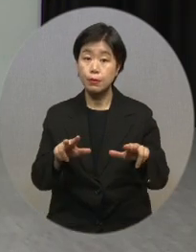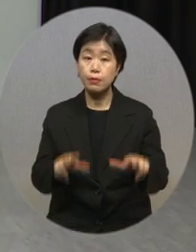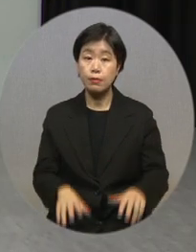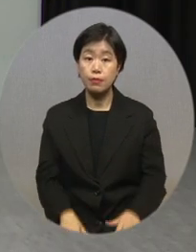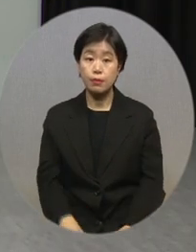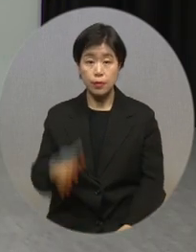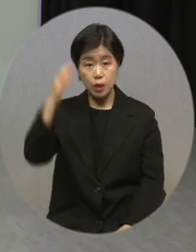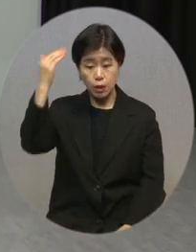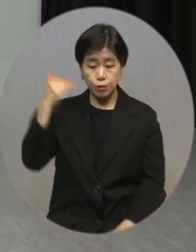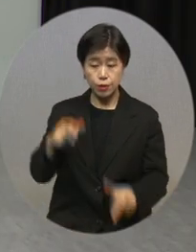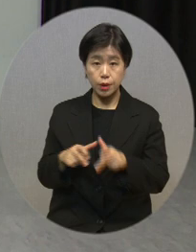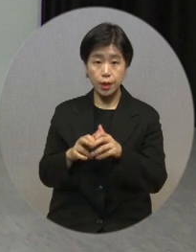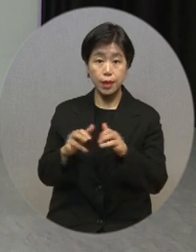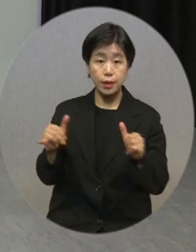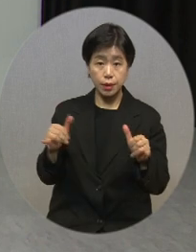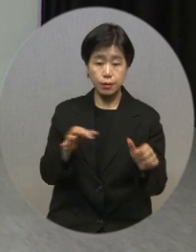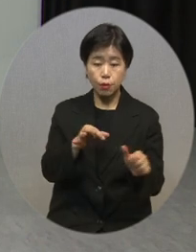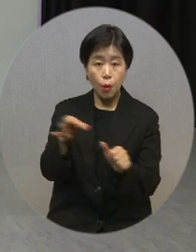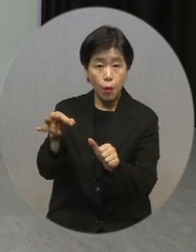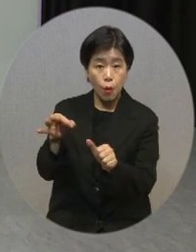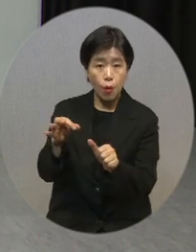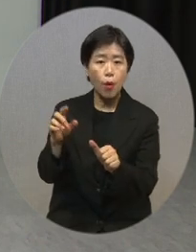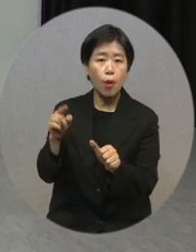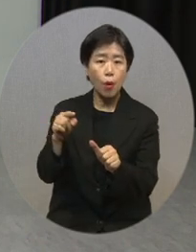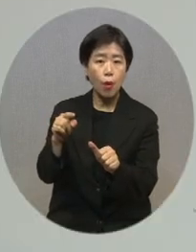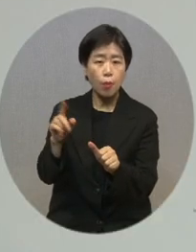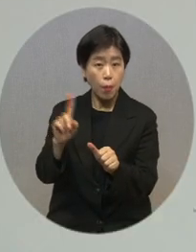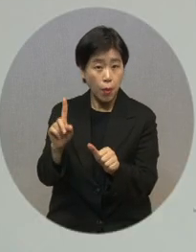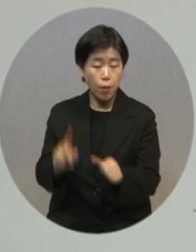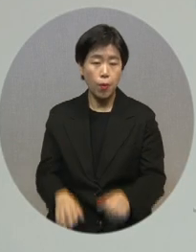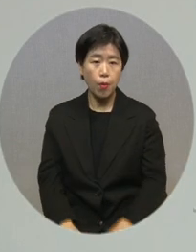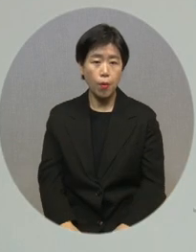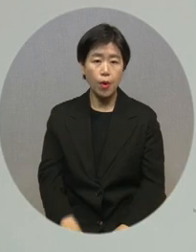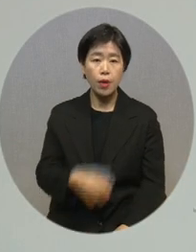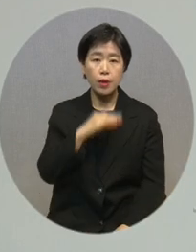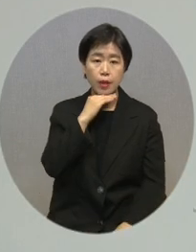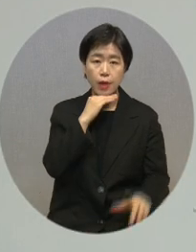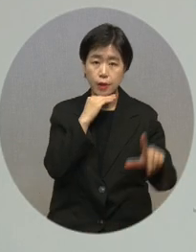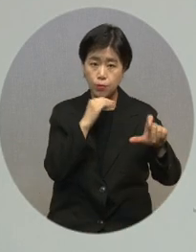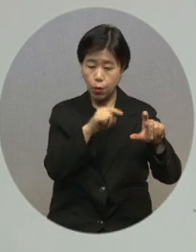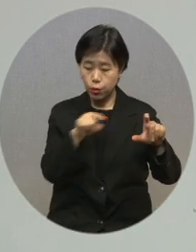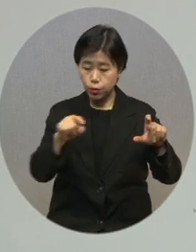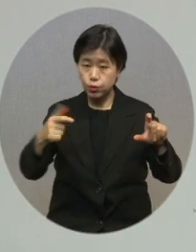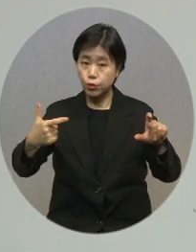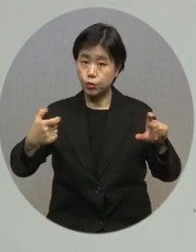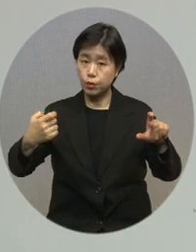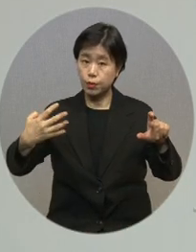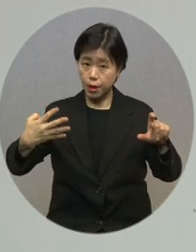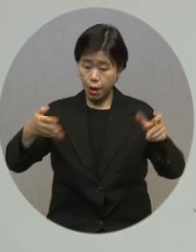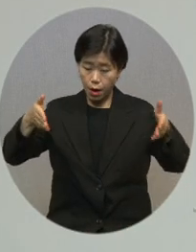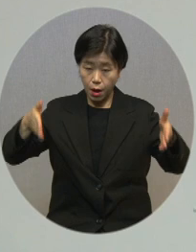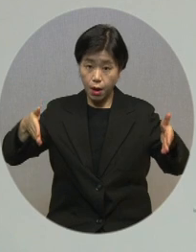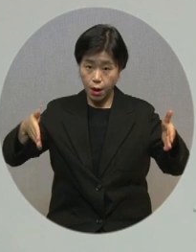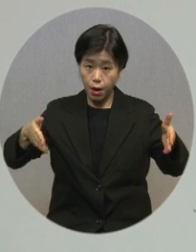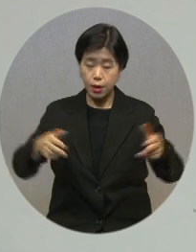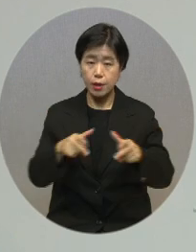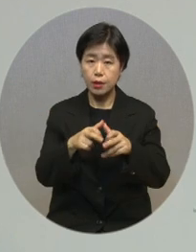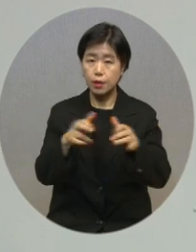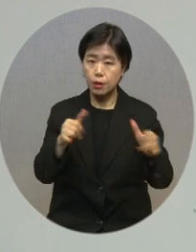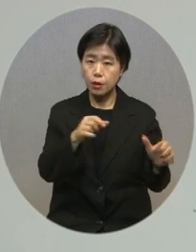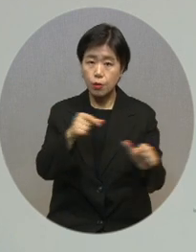지금 우리나라 장애인 고용률을 보면요. 15세부터 64세를 그 기준으로 장애인